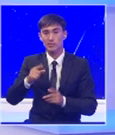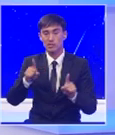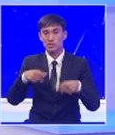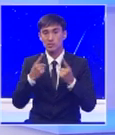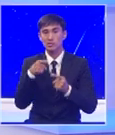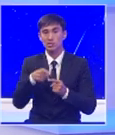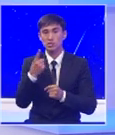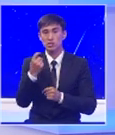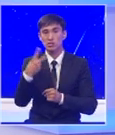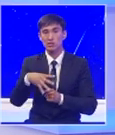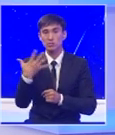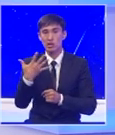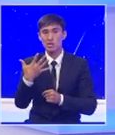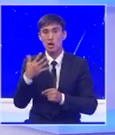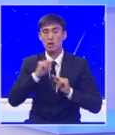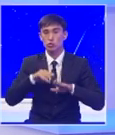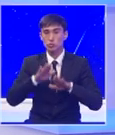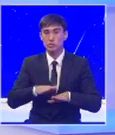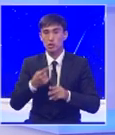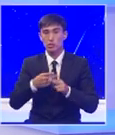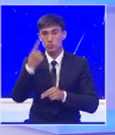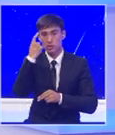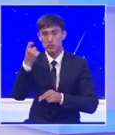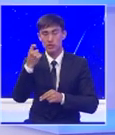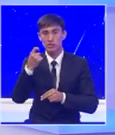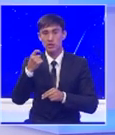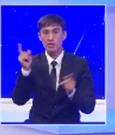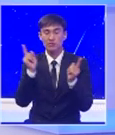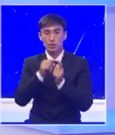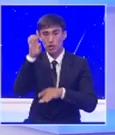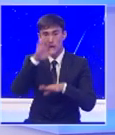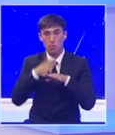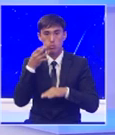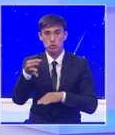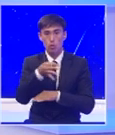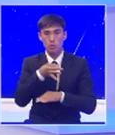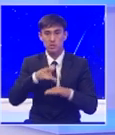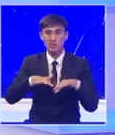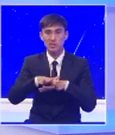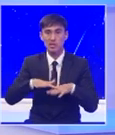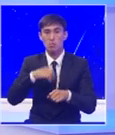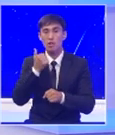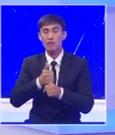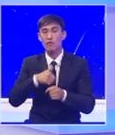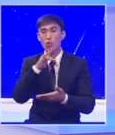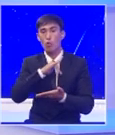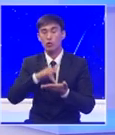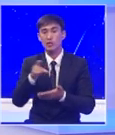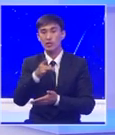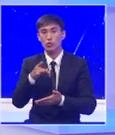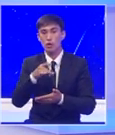созданием 1125 рабочих мест. Об этом стало известно в рамках встречи акима Алматинской области с населением главного города